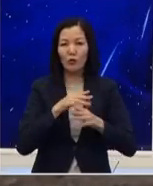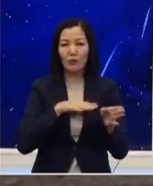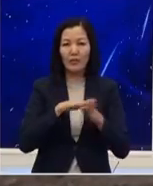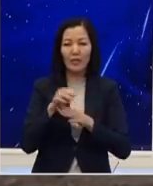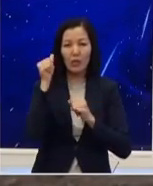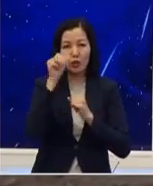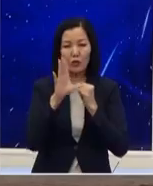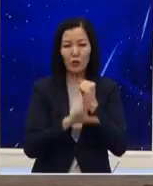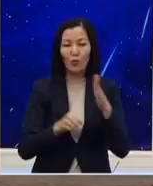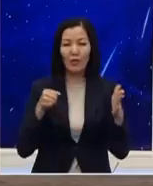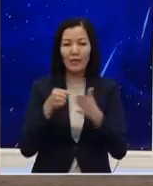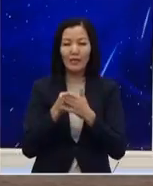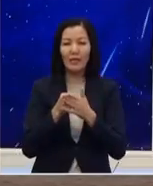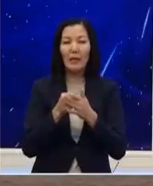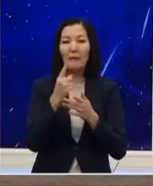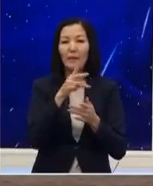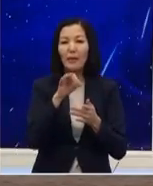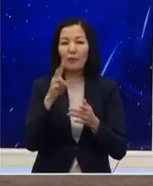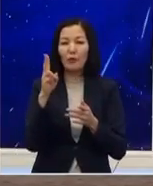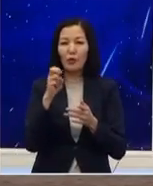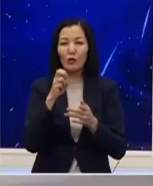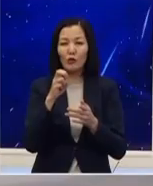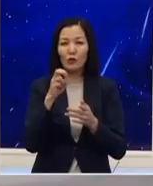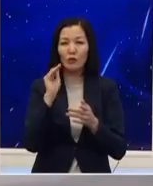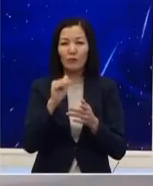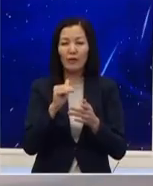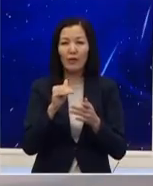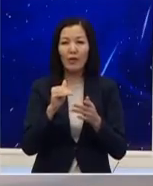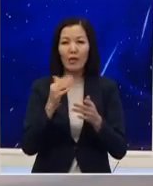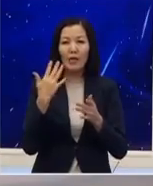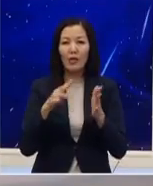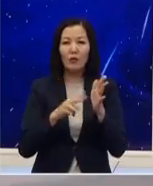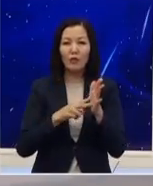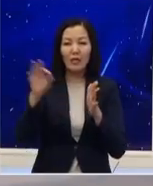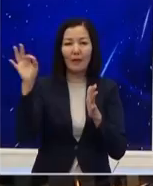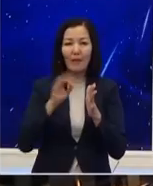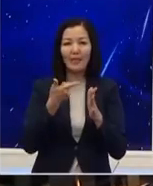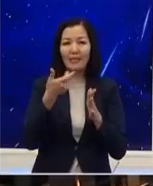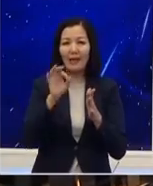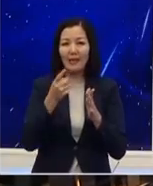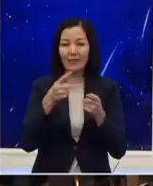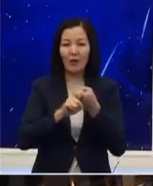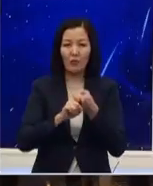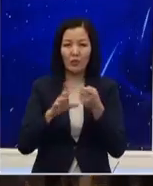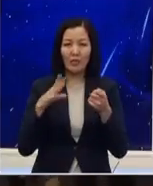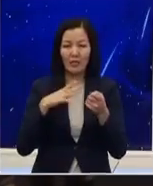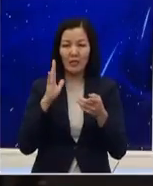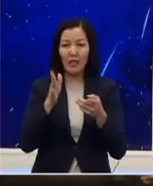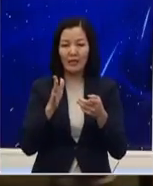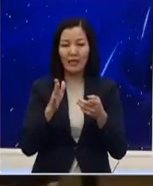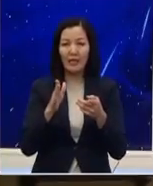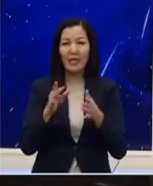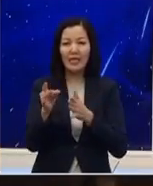жыл соңында аймақтың 1 миллион 200 мың тұрғыны, яки 57% көгілдір отынға қол жеткізеді. Жылма